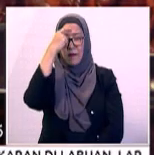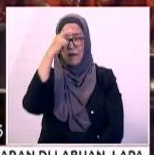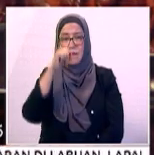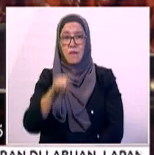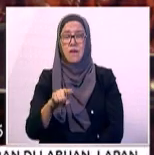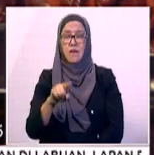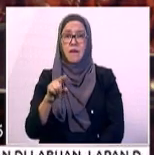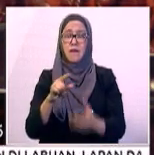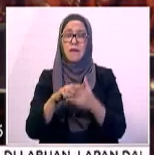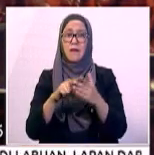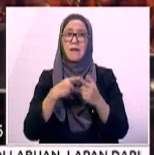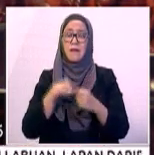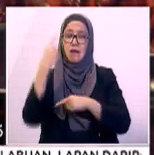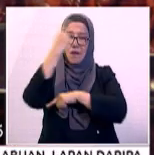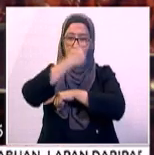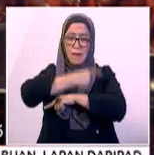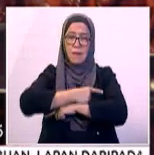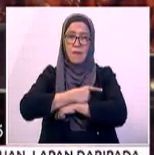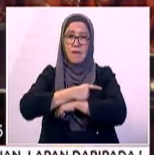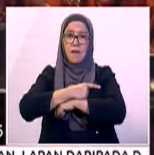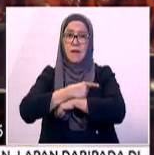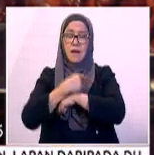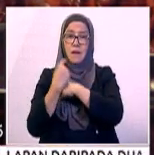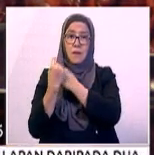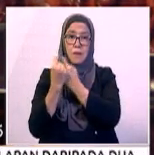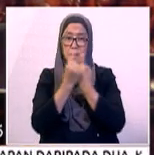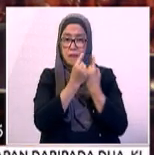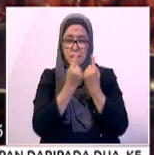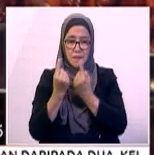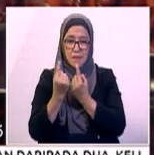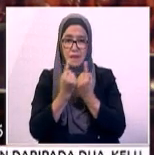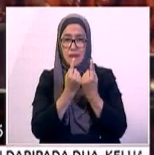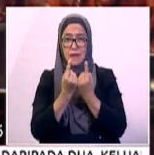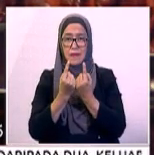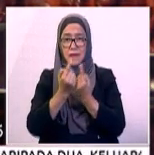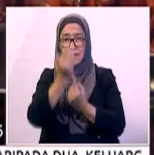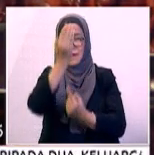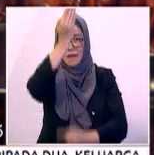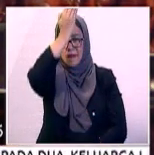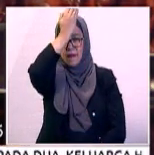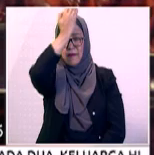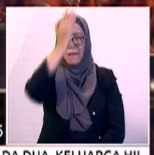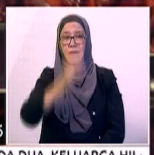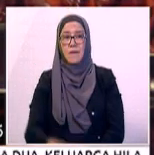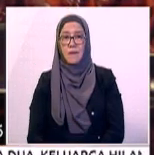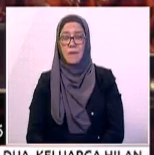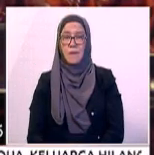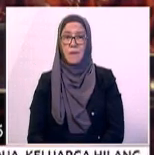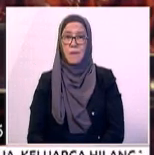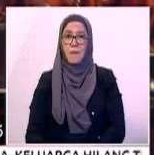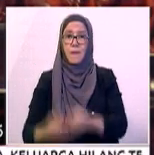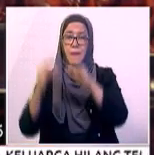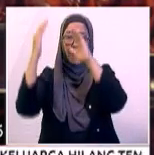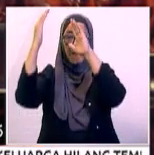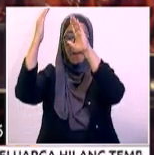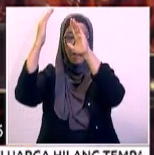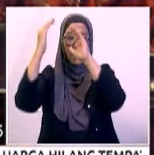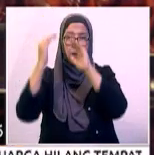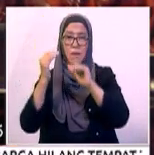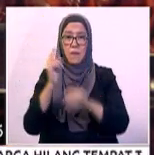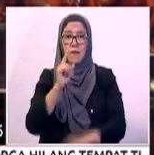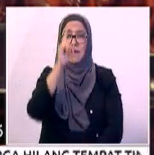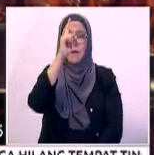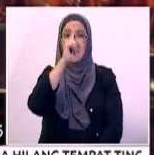Sebenar ke bawah Duli Yang Maha Mulia Sri Paduka Baginda Yang di-Pertuan Agong. Semoga Tuhan Yang Maha Esa, Maha